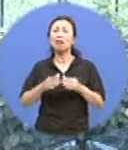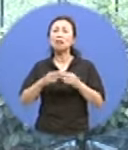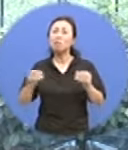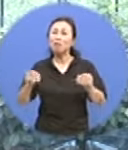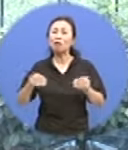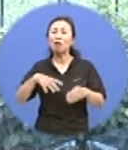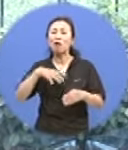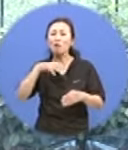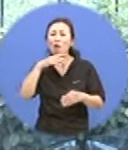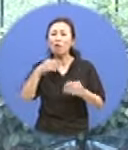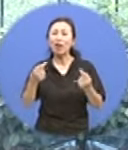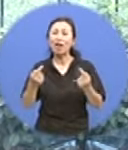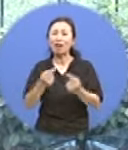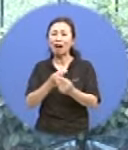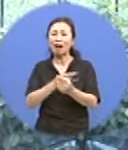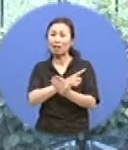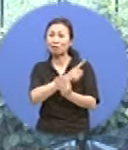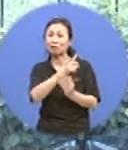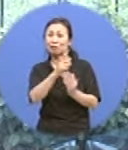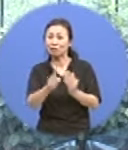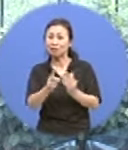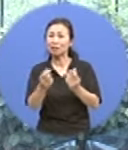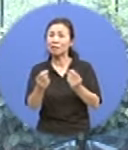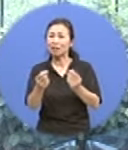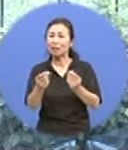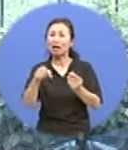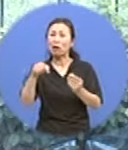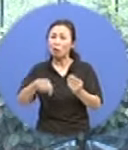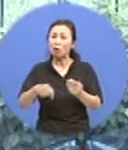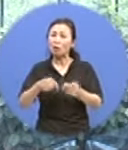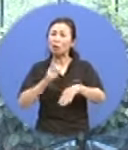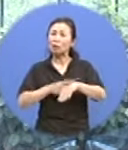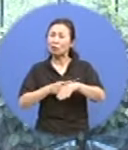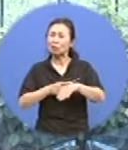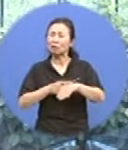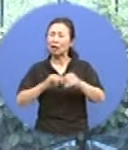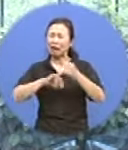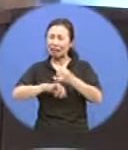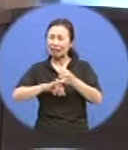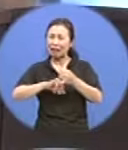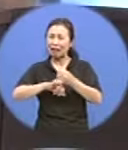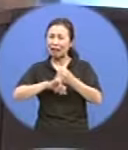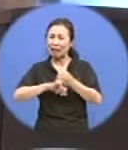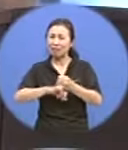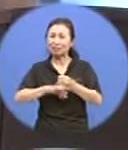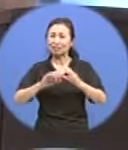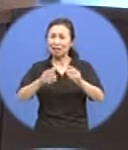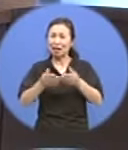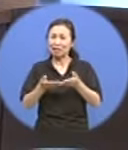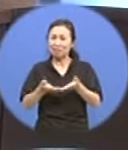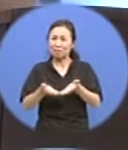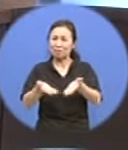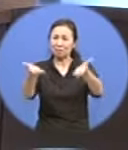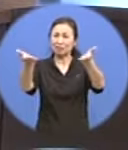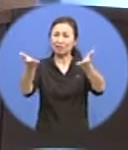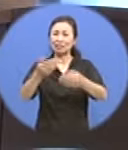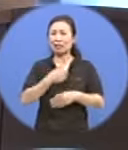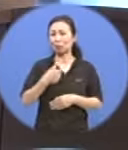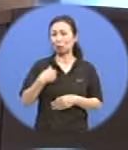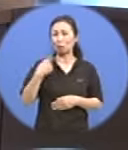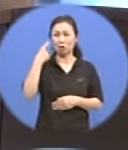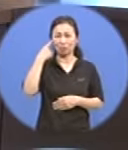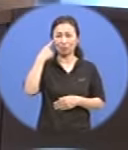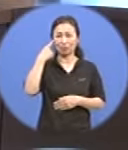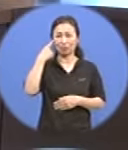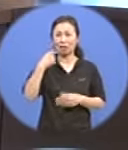から、ここで培った技術っていうのは必ずや世界に広がっていくんですね。そういう意味では日本の果たす役割も大きい